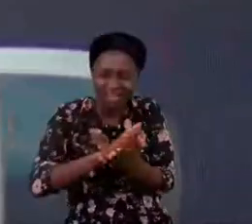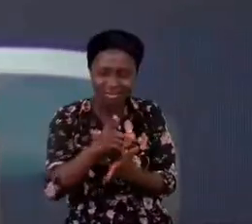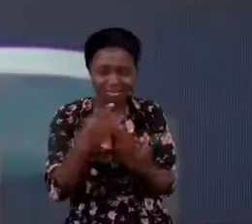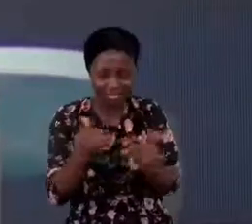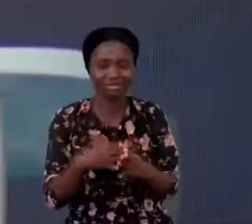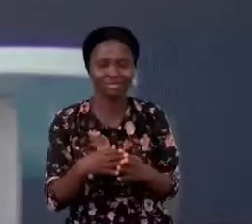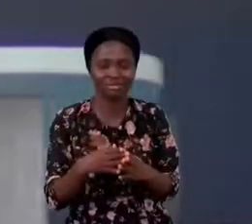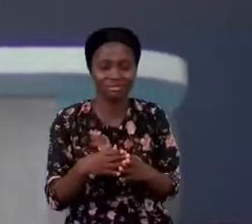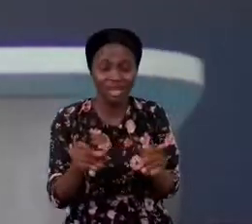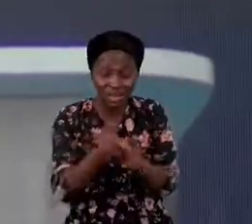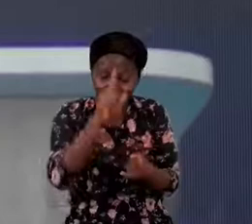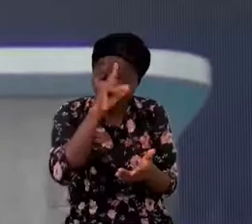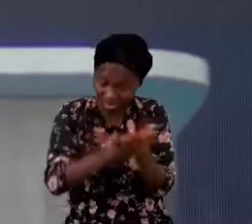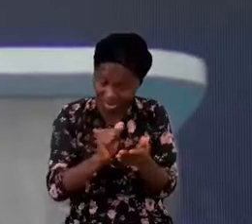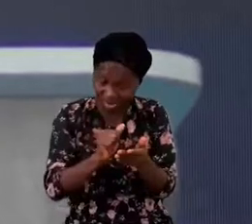Amen.